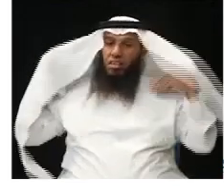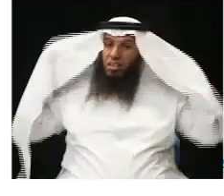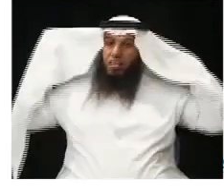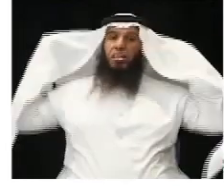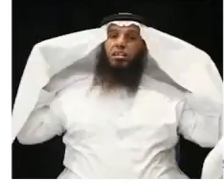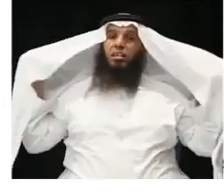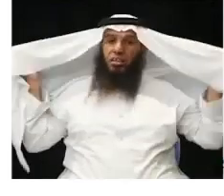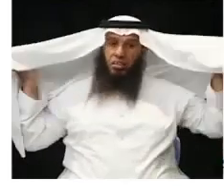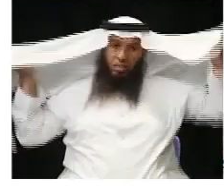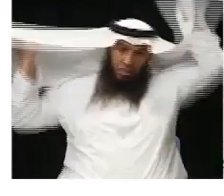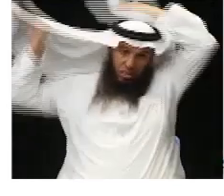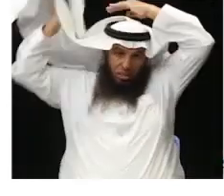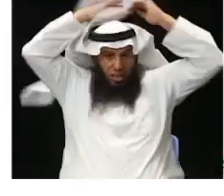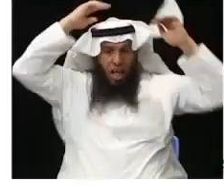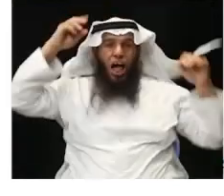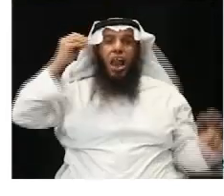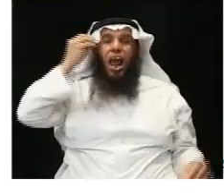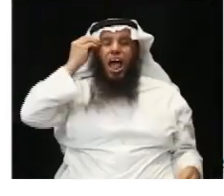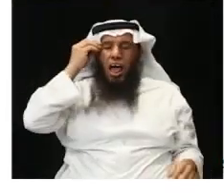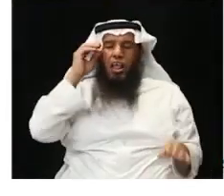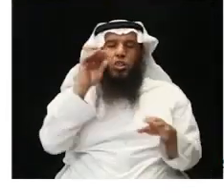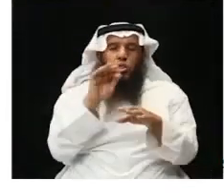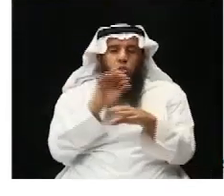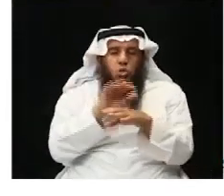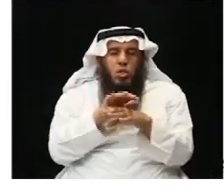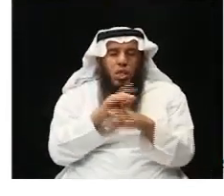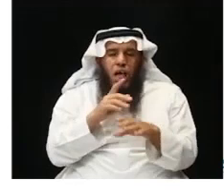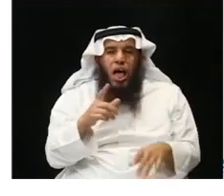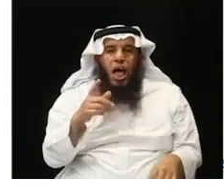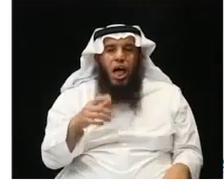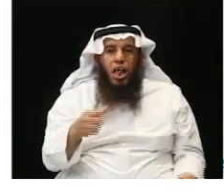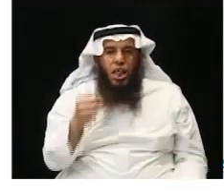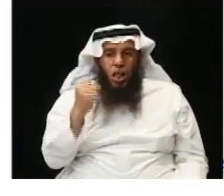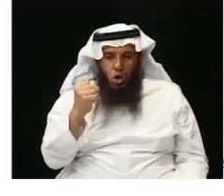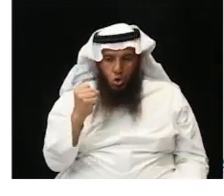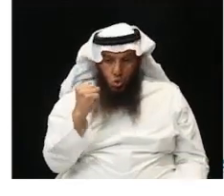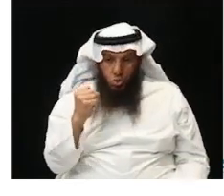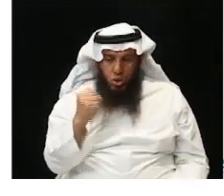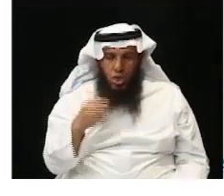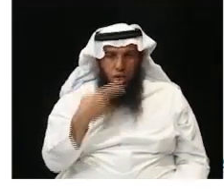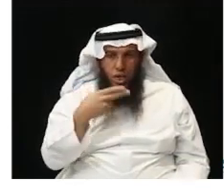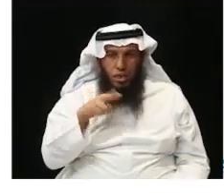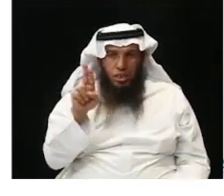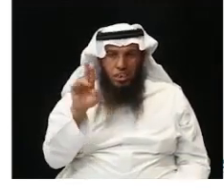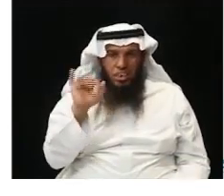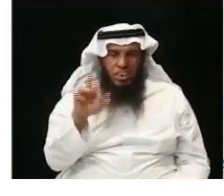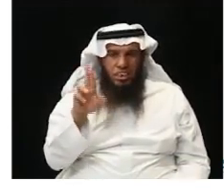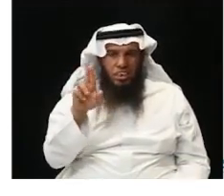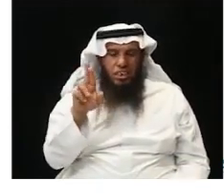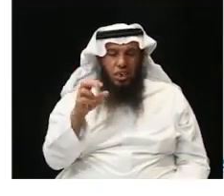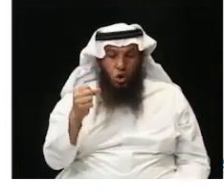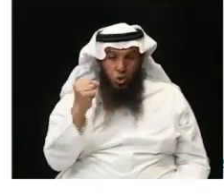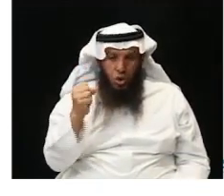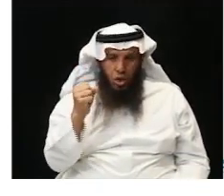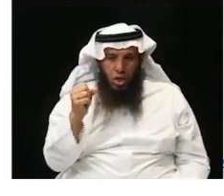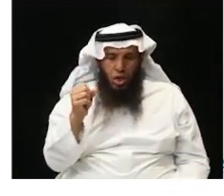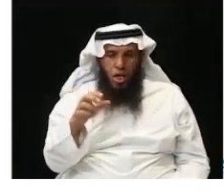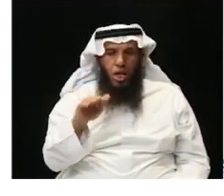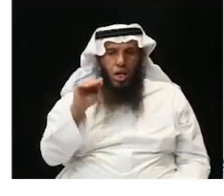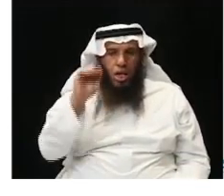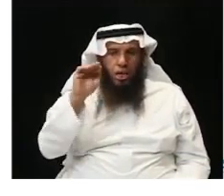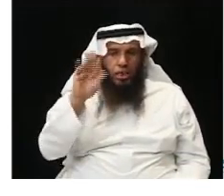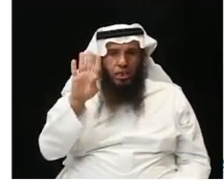يعلم ما يدعون من دونه من شيء وهو العزيز. العزيز معناها القوي الذي لا يغلب. الحكيم هو الذي يضع